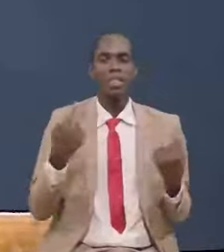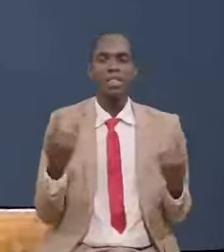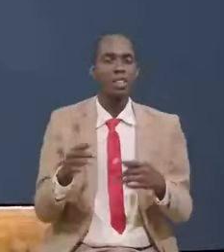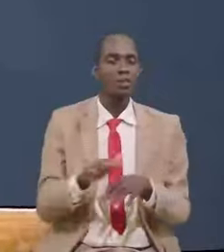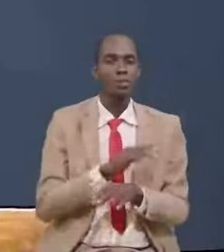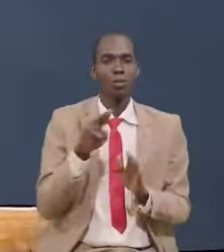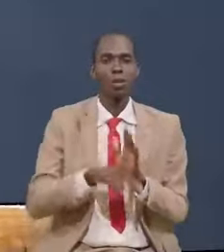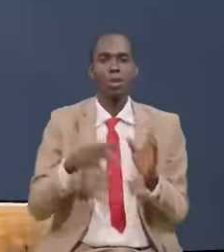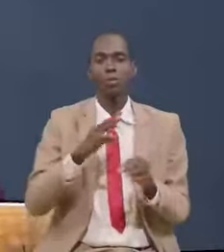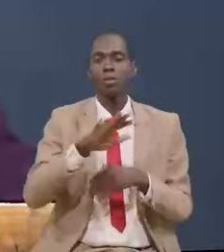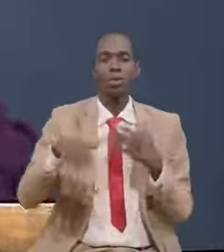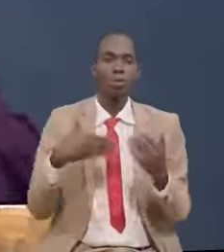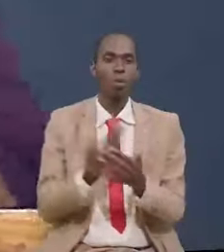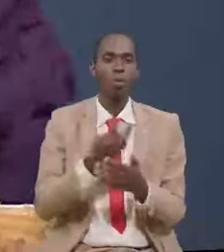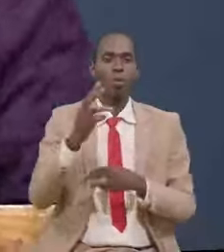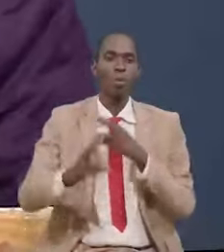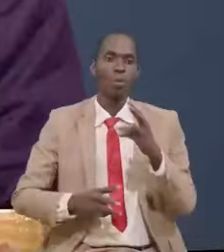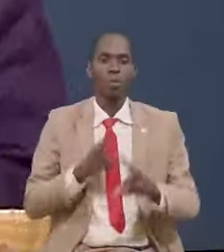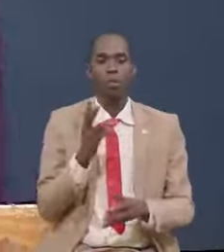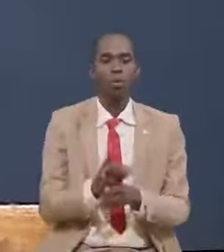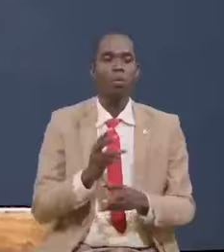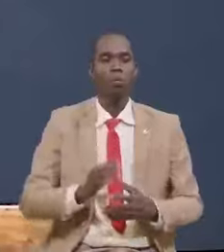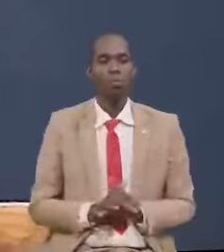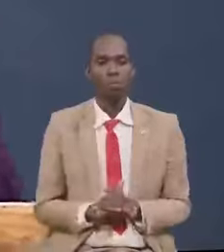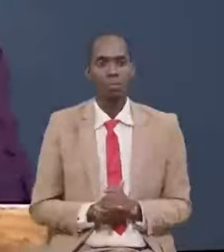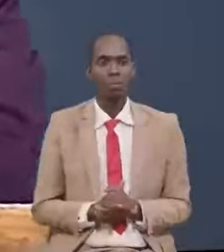Représentant la pollution et la nature pécheresse du monde.